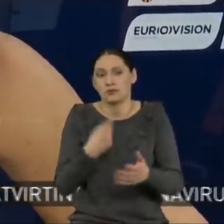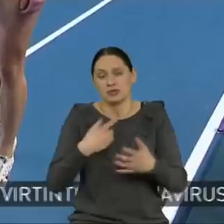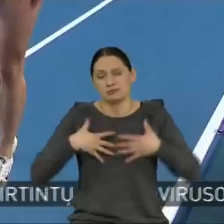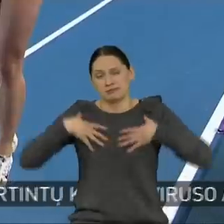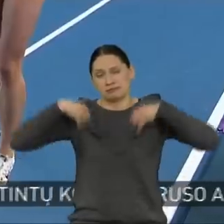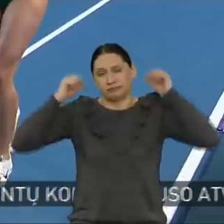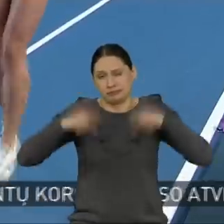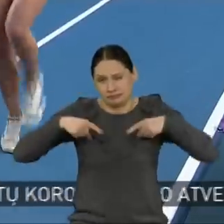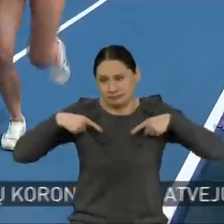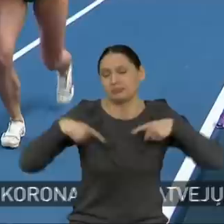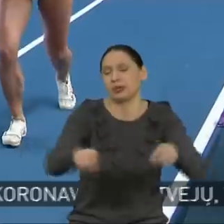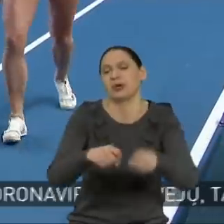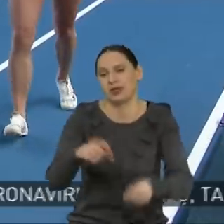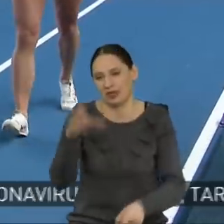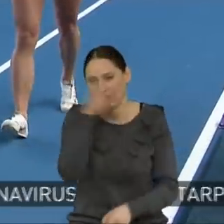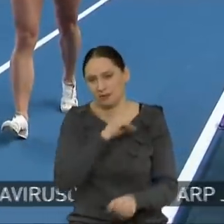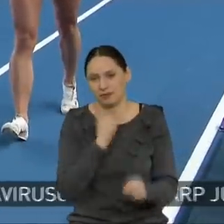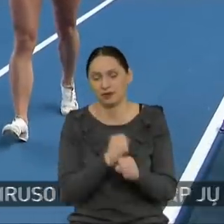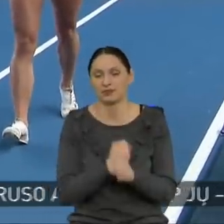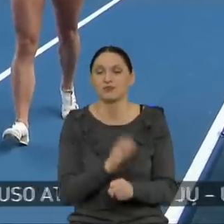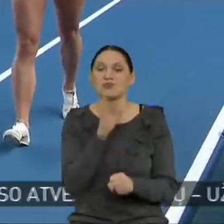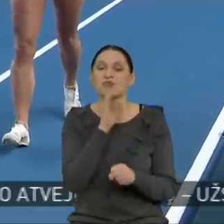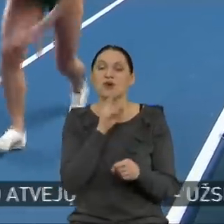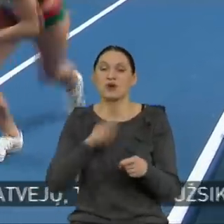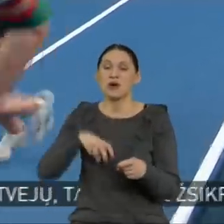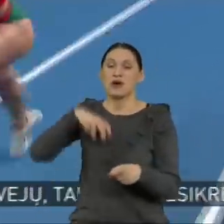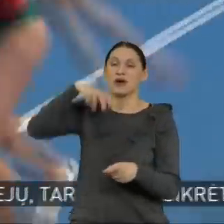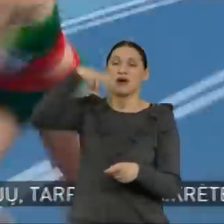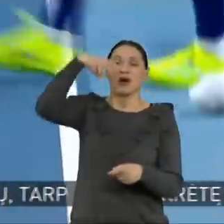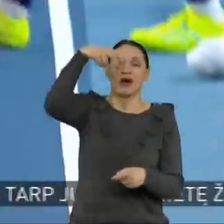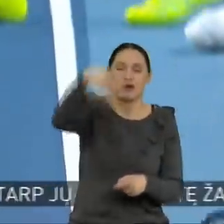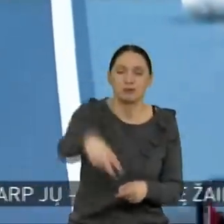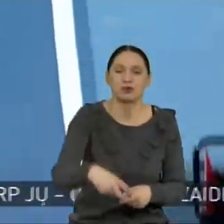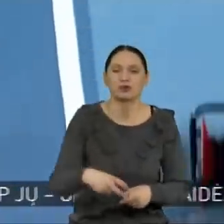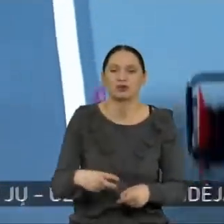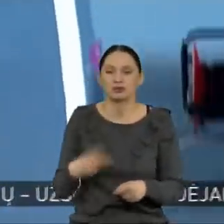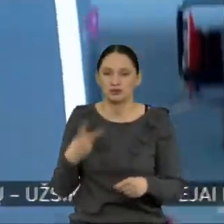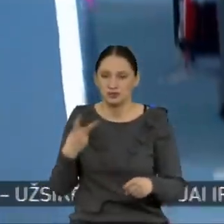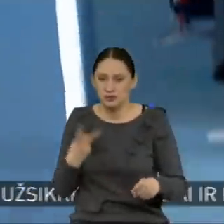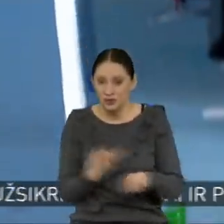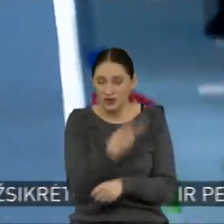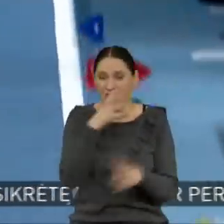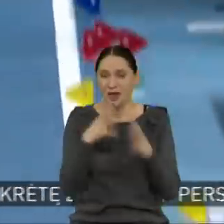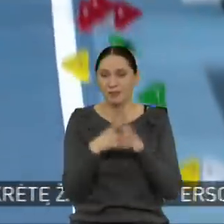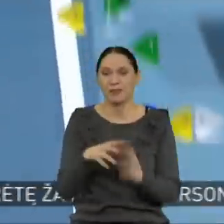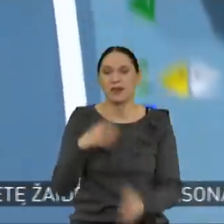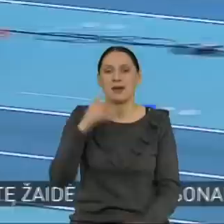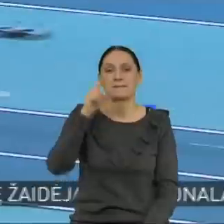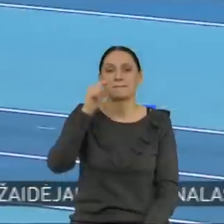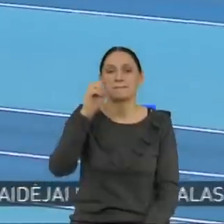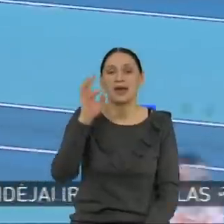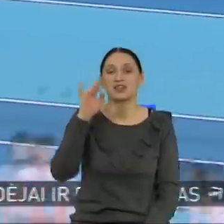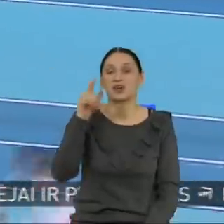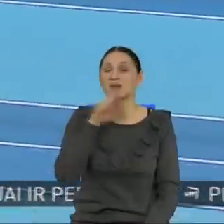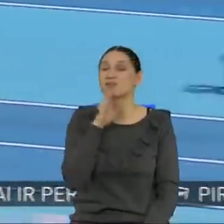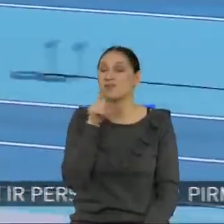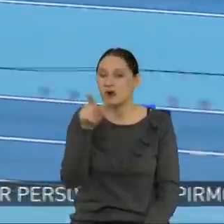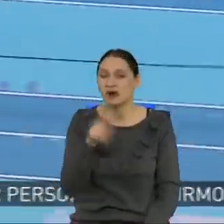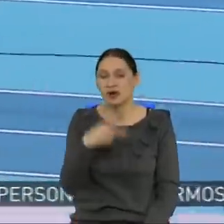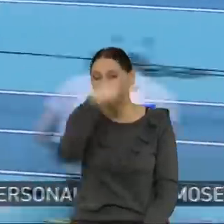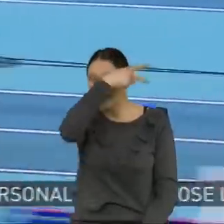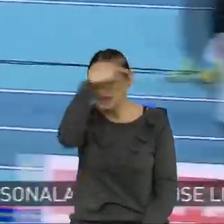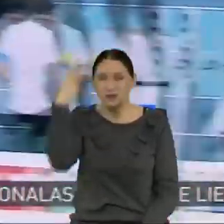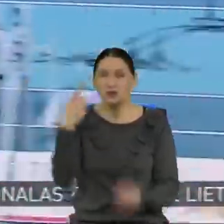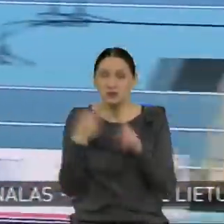padariau. Moterų šuolių į tolį atrankoje du kart karjeros rekordą gerino Jogailė Petrokaitė. Lietuvė jau pirmojų